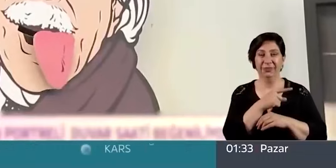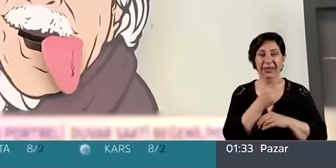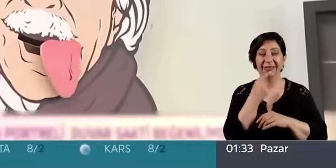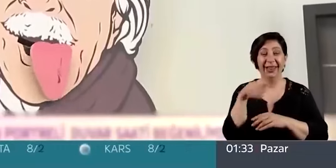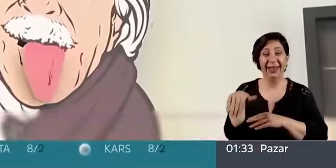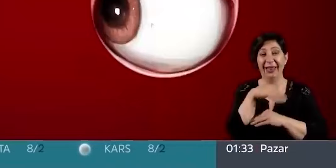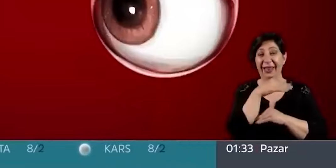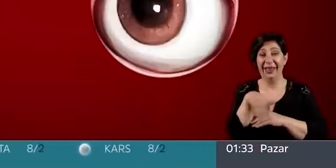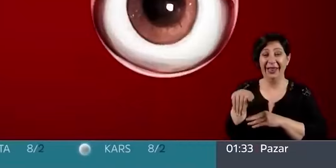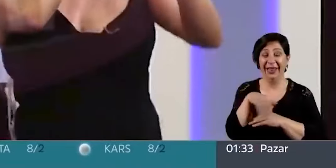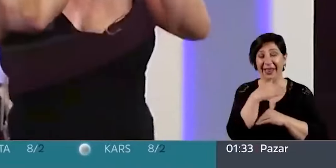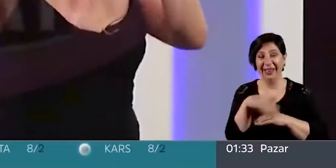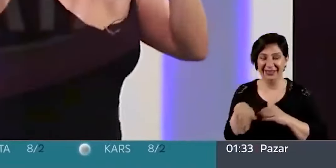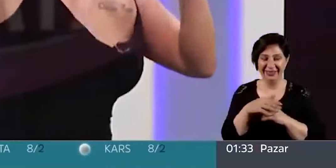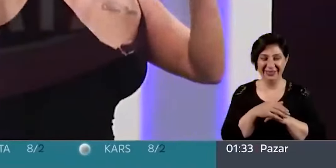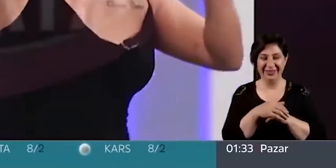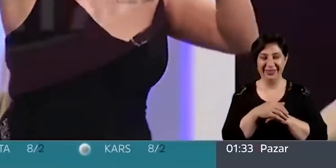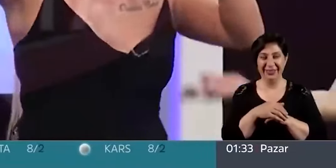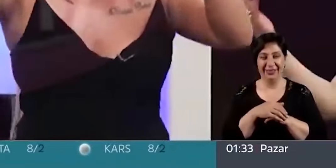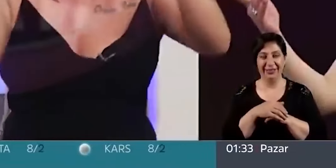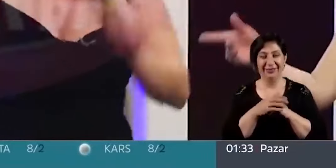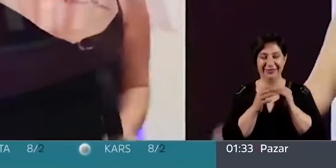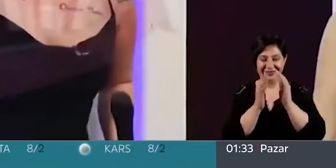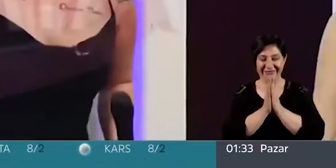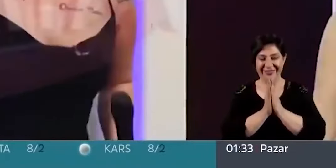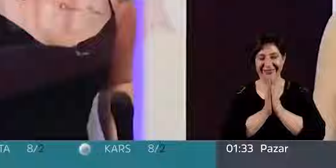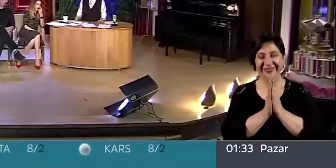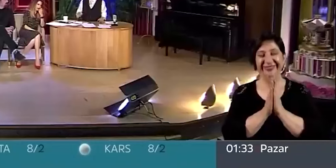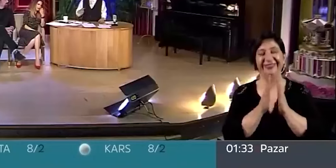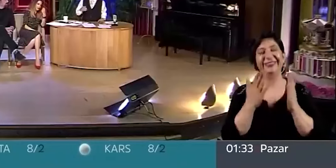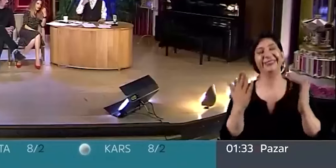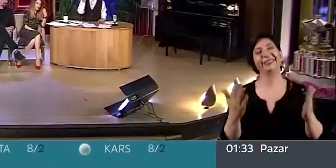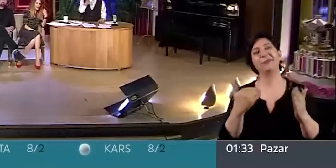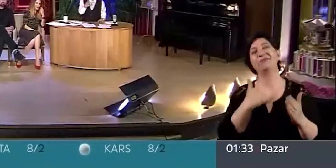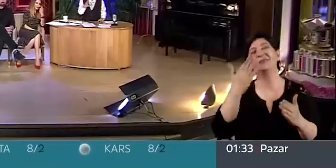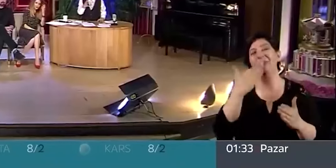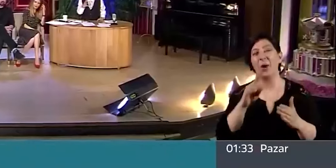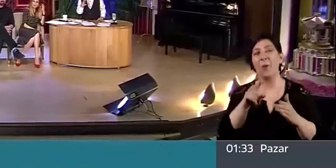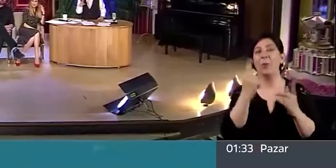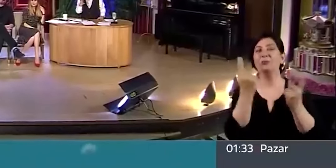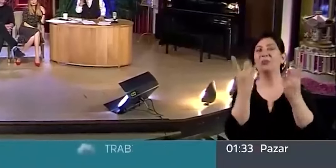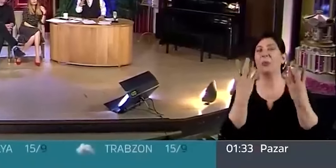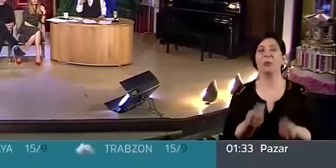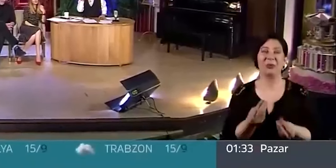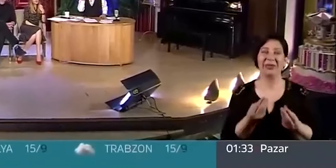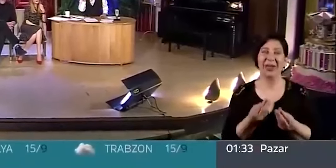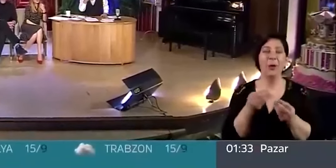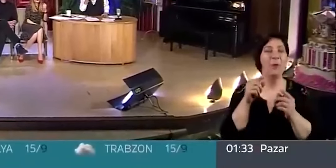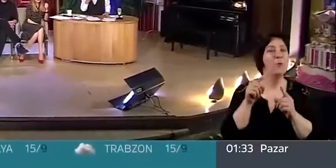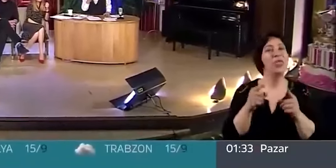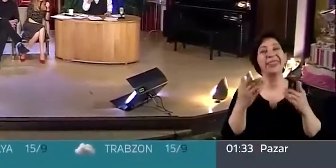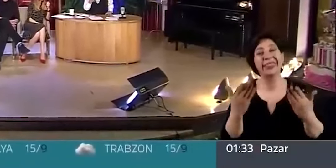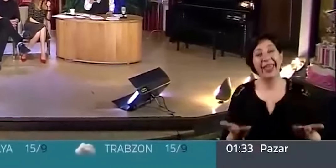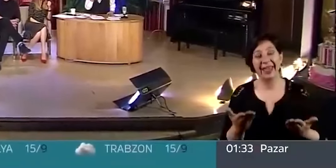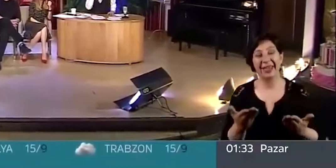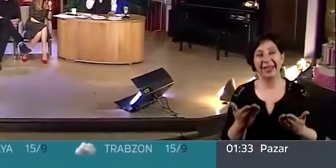değil. Evet. Bak 10-10 geçiyor bak. 2-10 var. 4. Ya biz yokken baba böyle bir olay oldu ya. Böyle bir